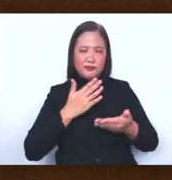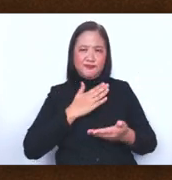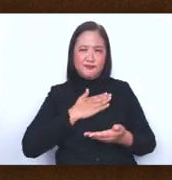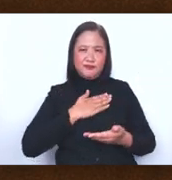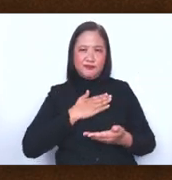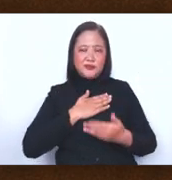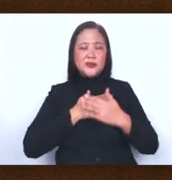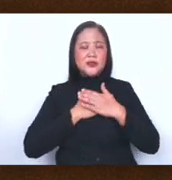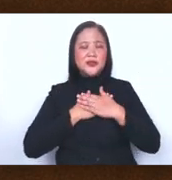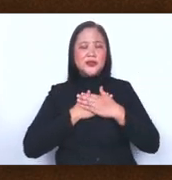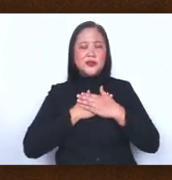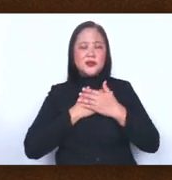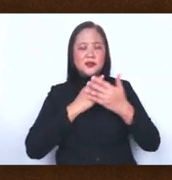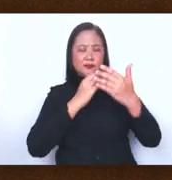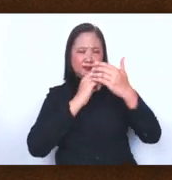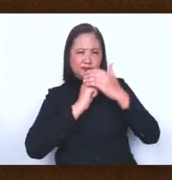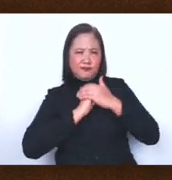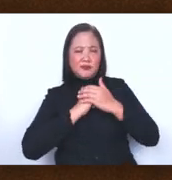Dito siya namatay.